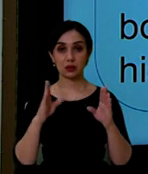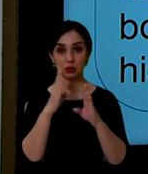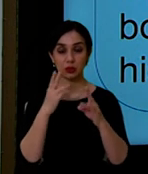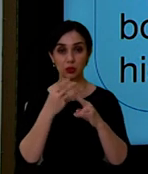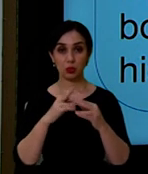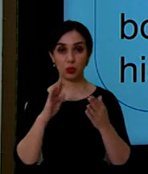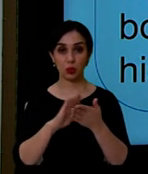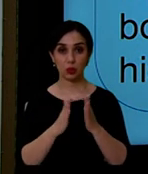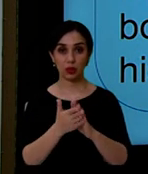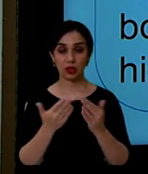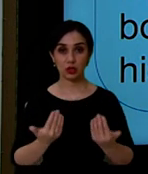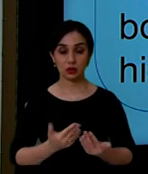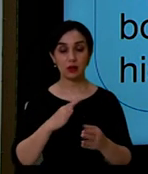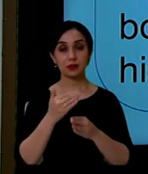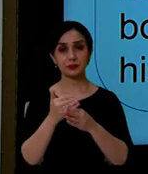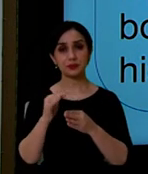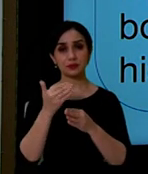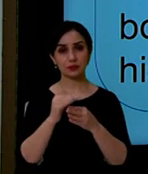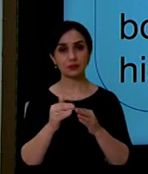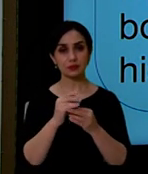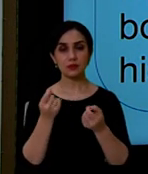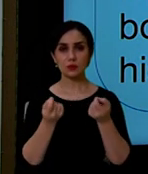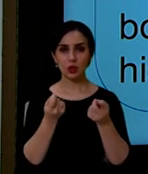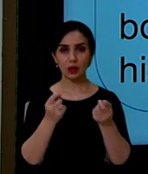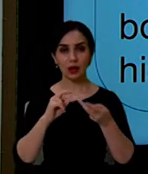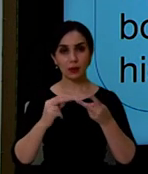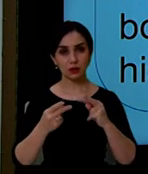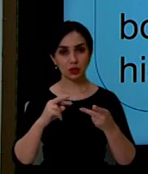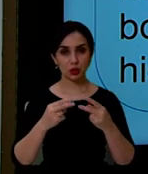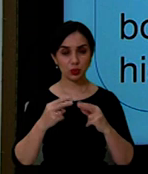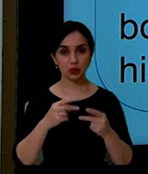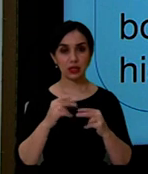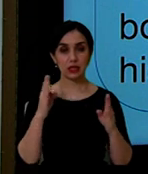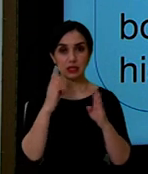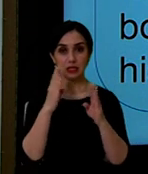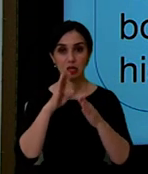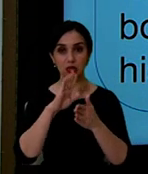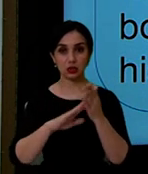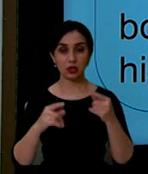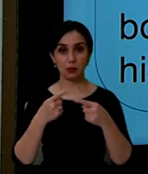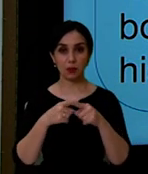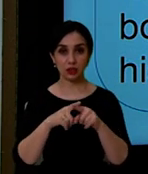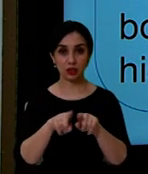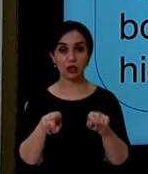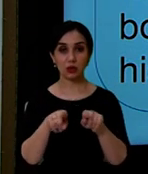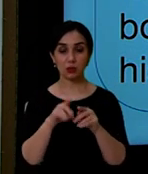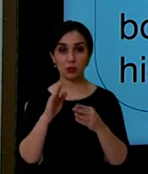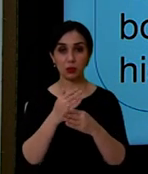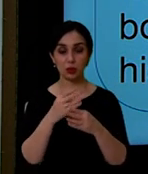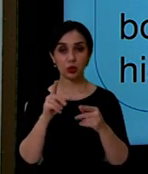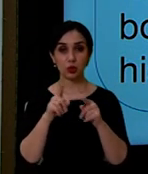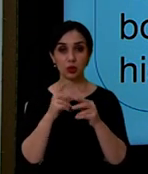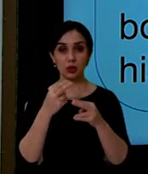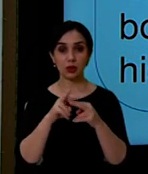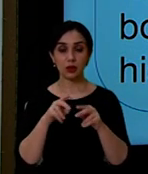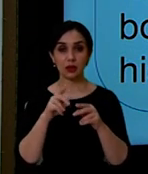yashashgan. Asta-sekinlik bilan moddalar almashinuvining kislorodsiz parchalanish bosqichidagi kabi